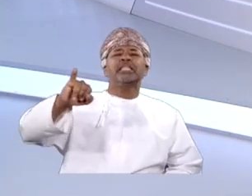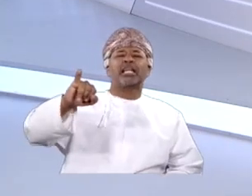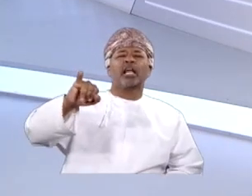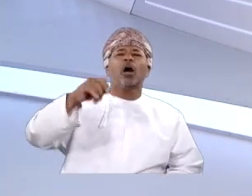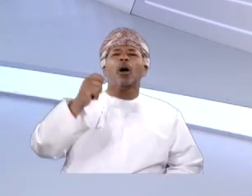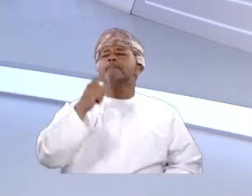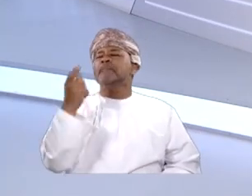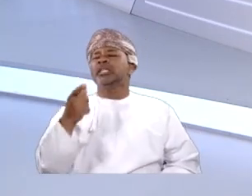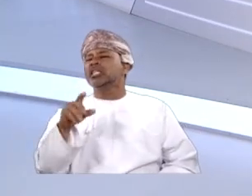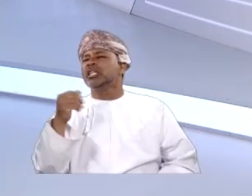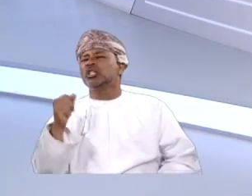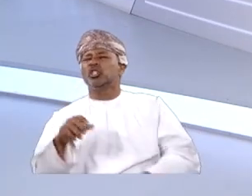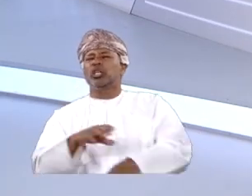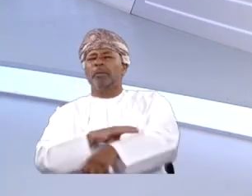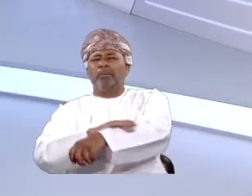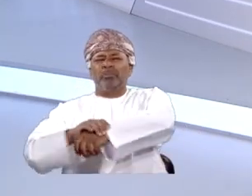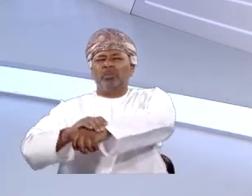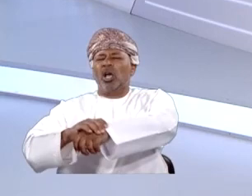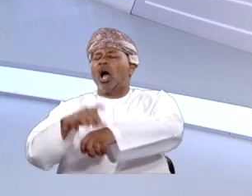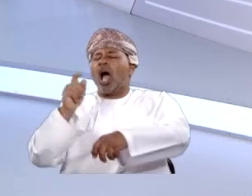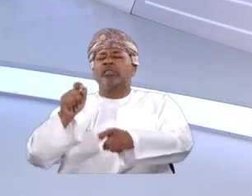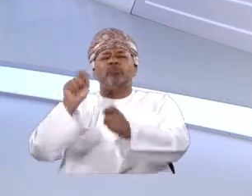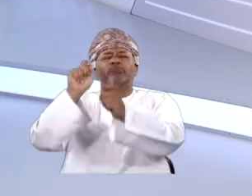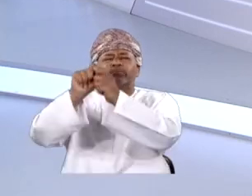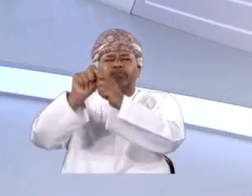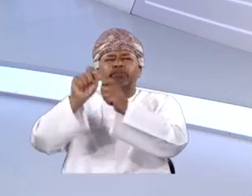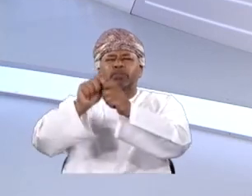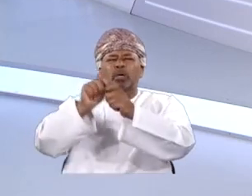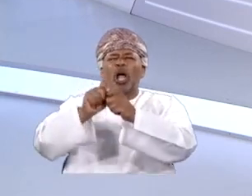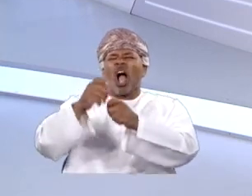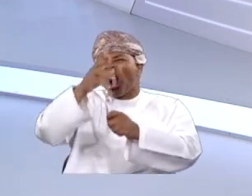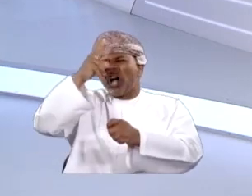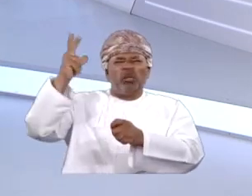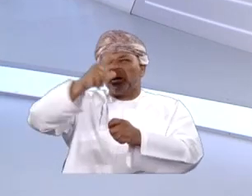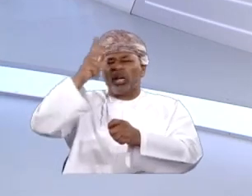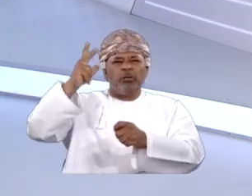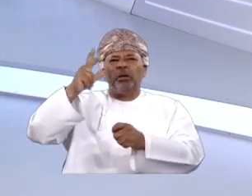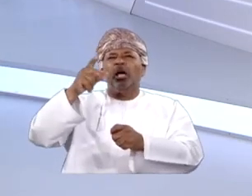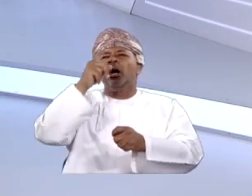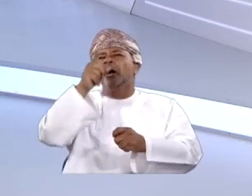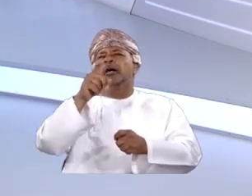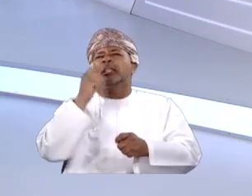ومصنوع من سبائك الزنك، ويقوم بنحت أشهر التماثيل مثل